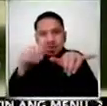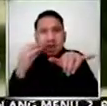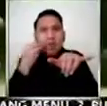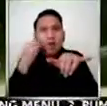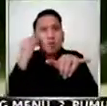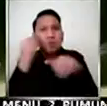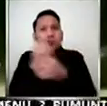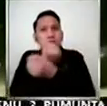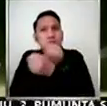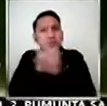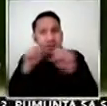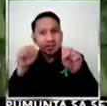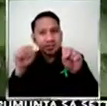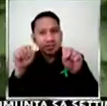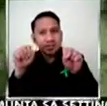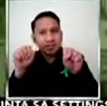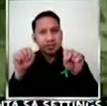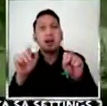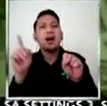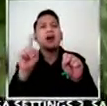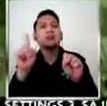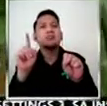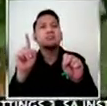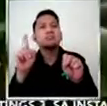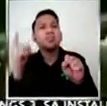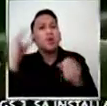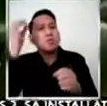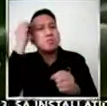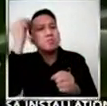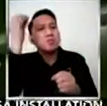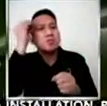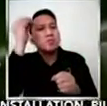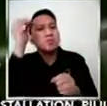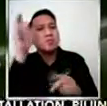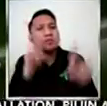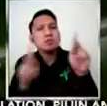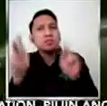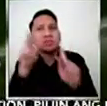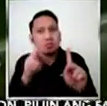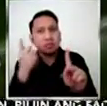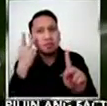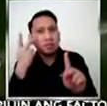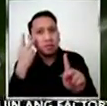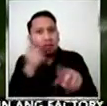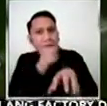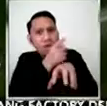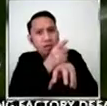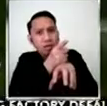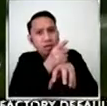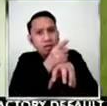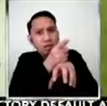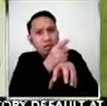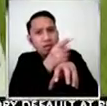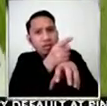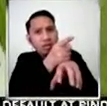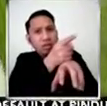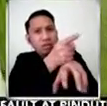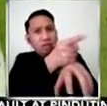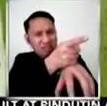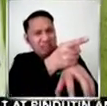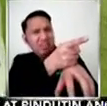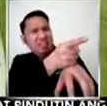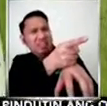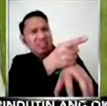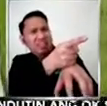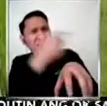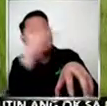E ano naman ang tingin ng mga residente sa pagdaan ng demasinggan na pandigmang sasakyan sa pusod ng lungsod? Safe